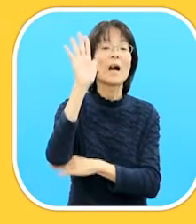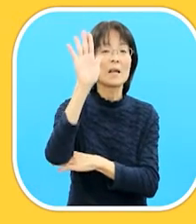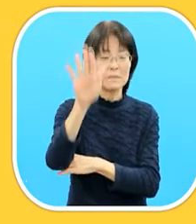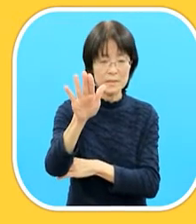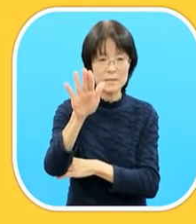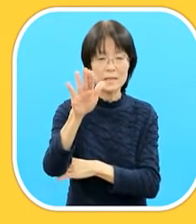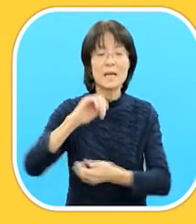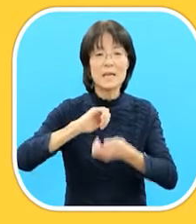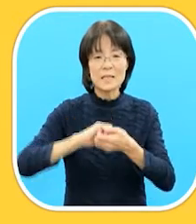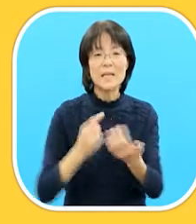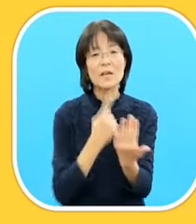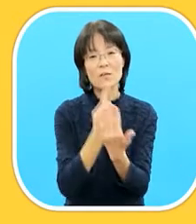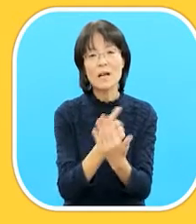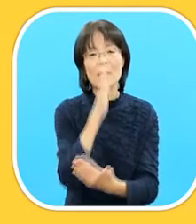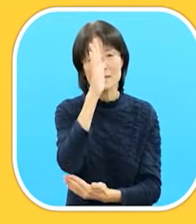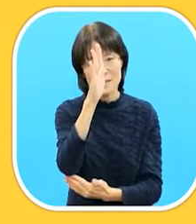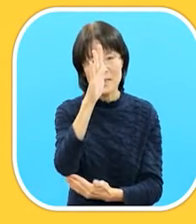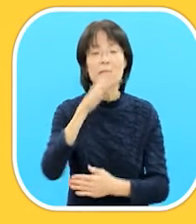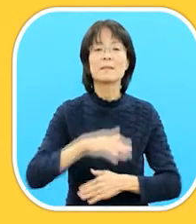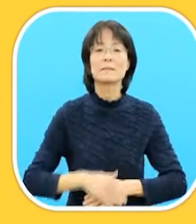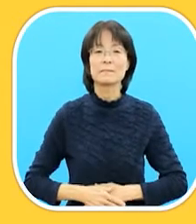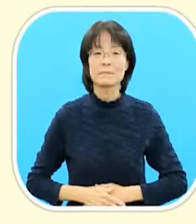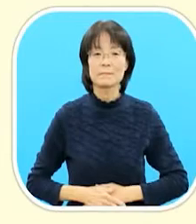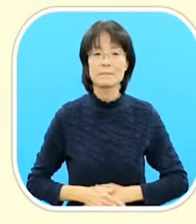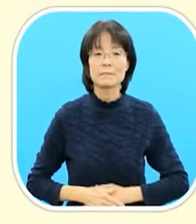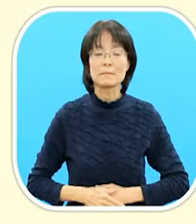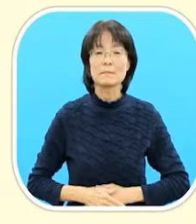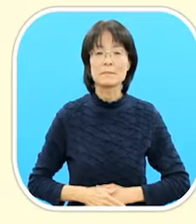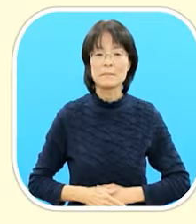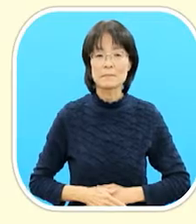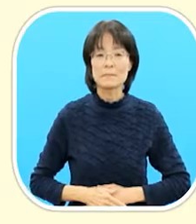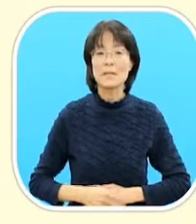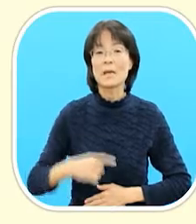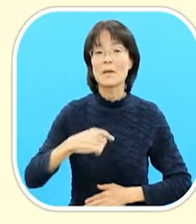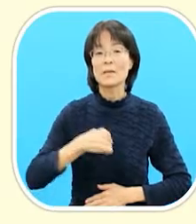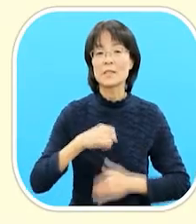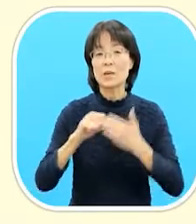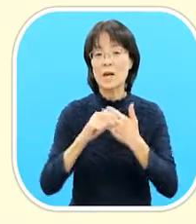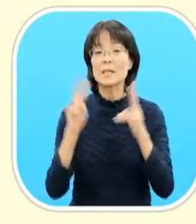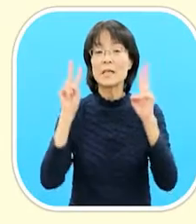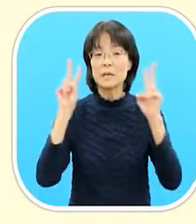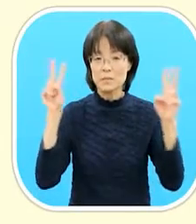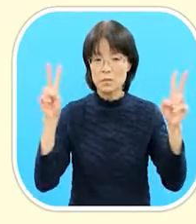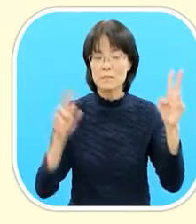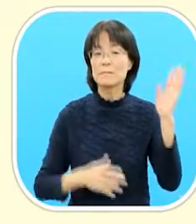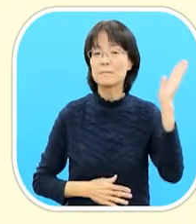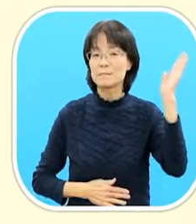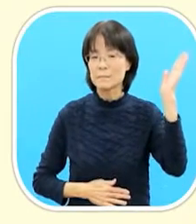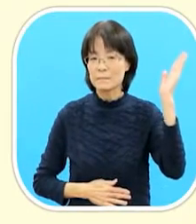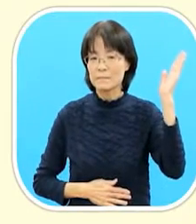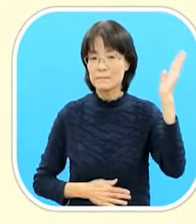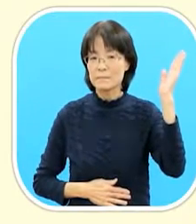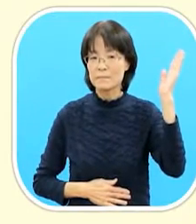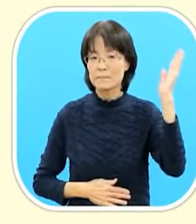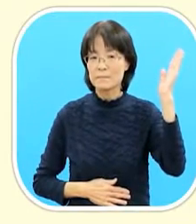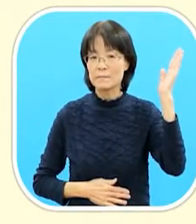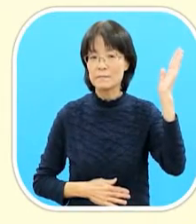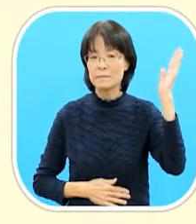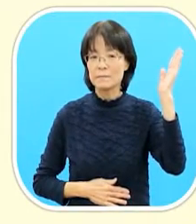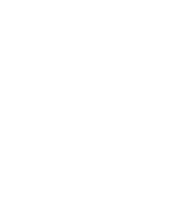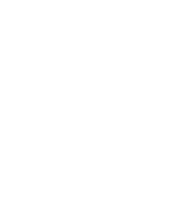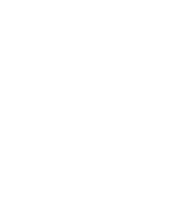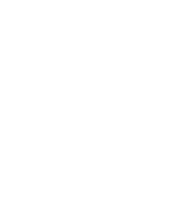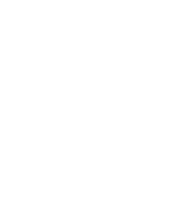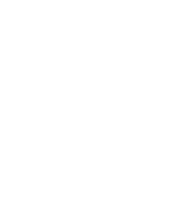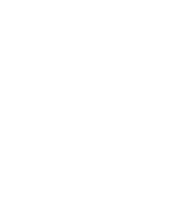を行います。ぜひご参加ください。 私の秋田ビジョン、地域のにぎわい作ります。